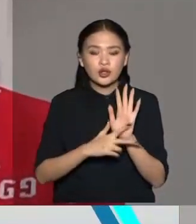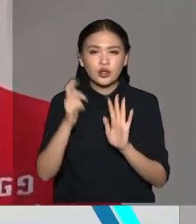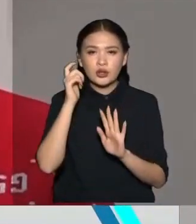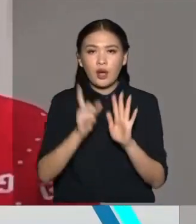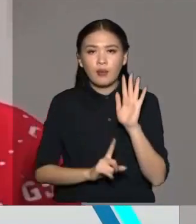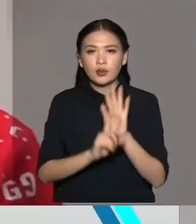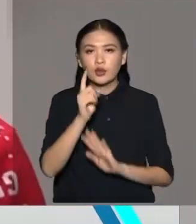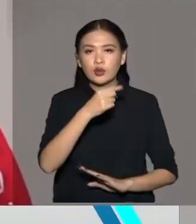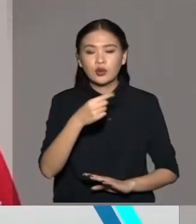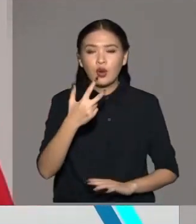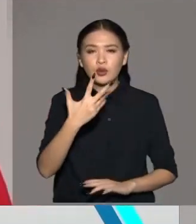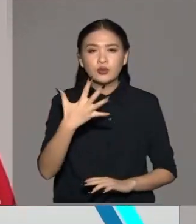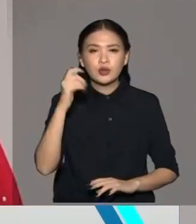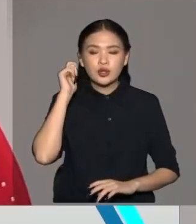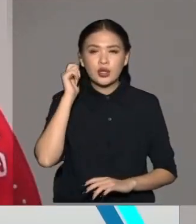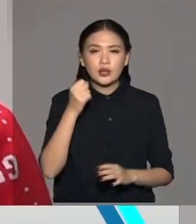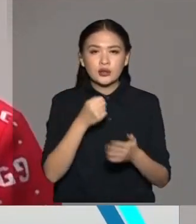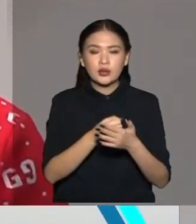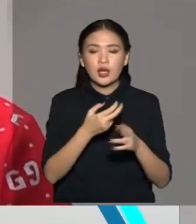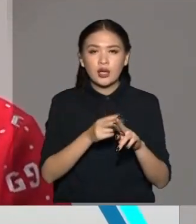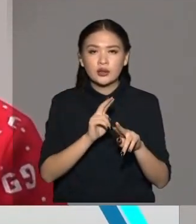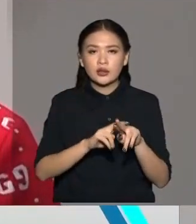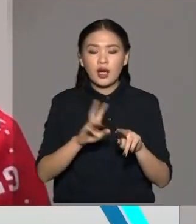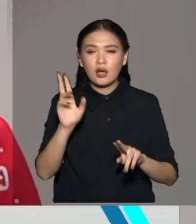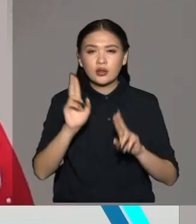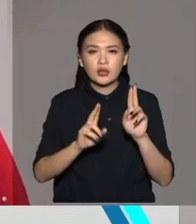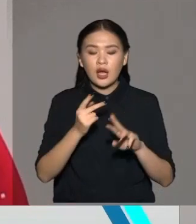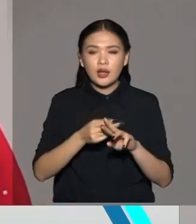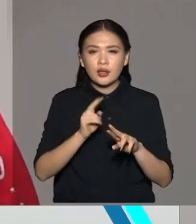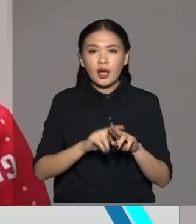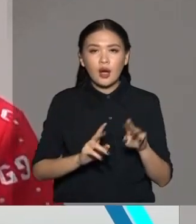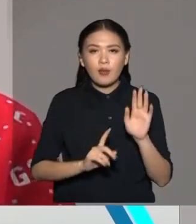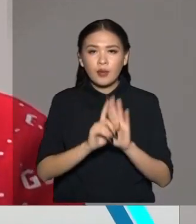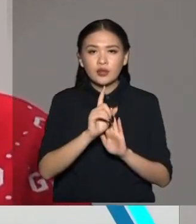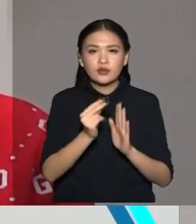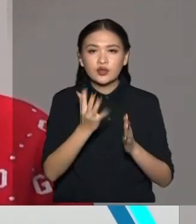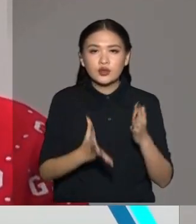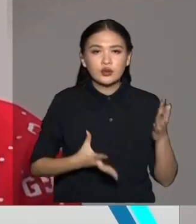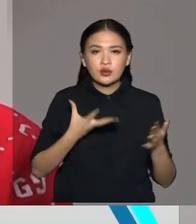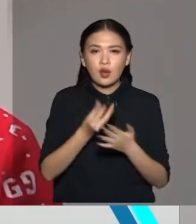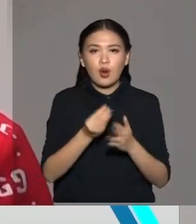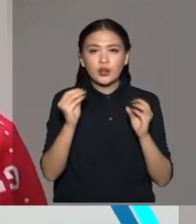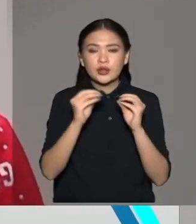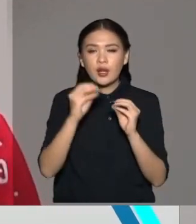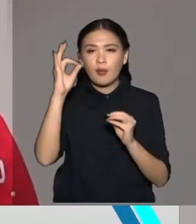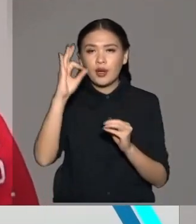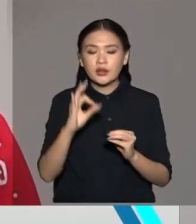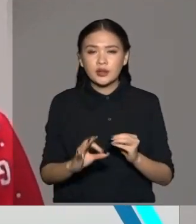бастап 35 жасқа дейін. Основной критерий сол, содан кейін бастапқы взнос болады 10%.